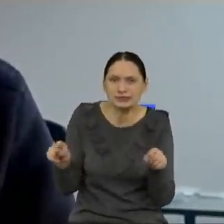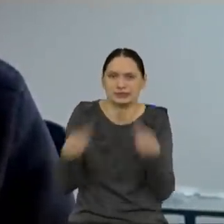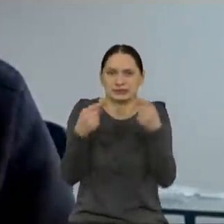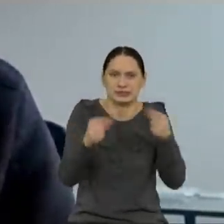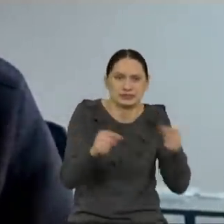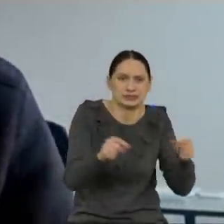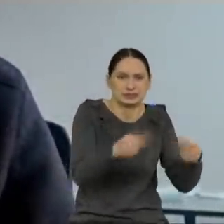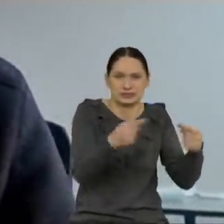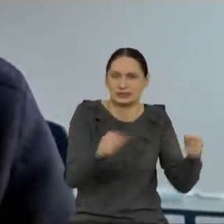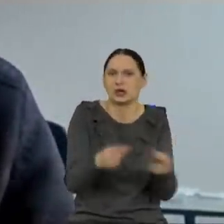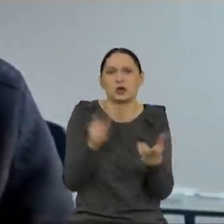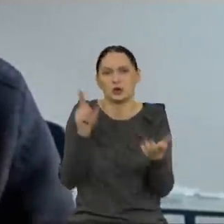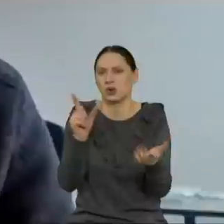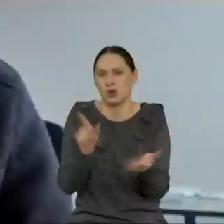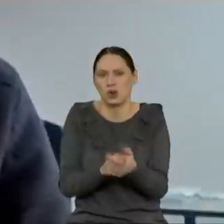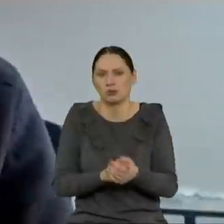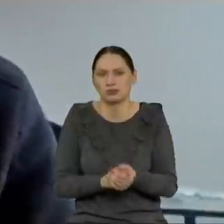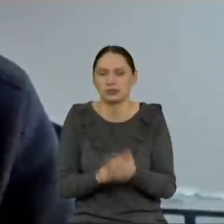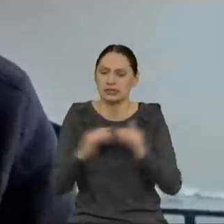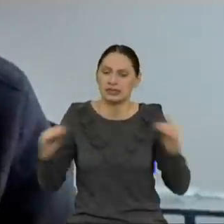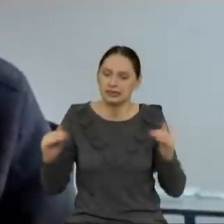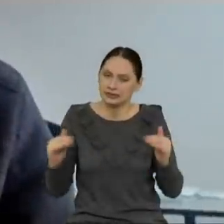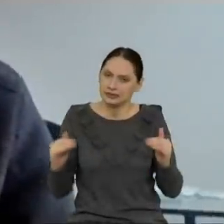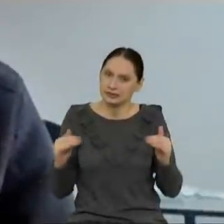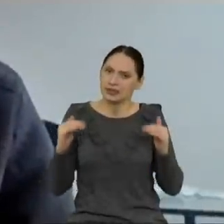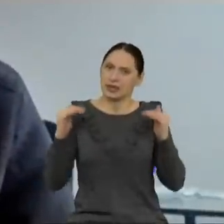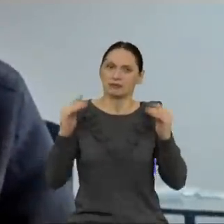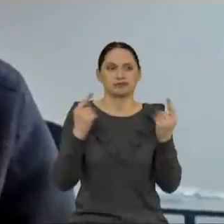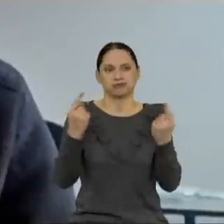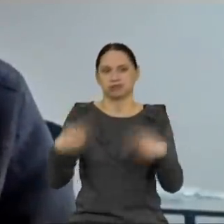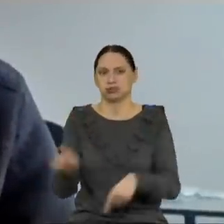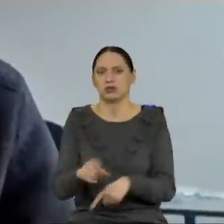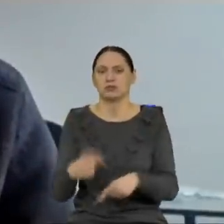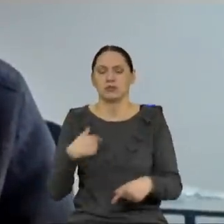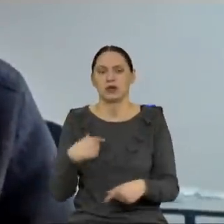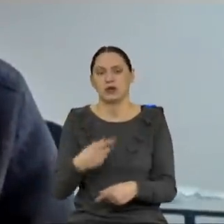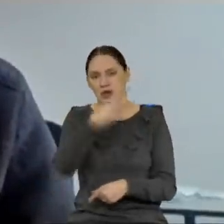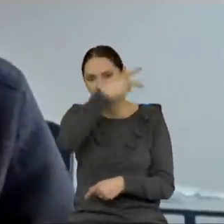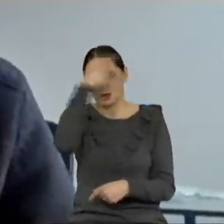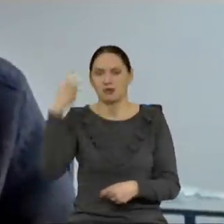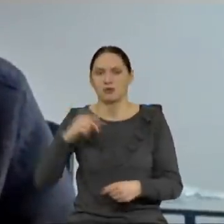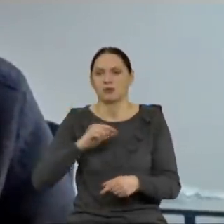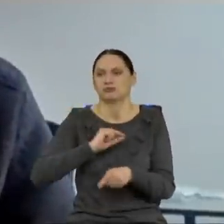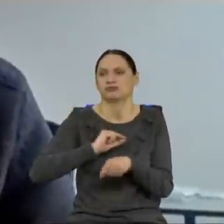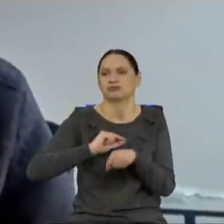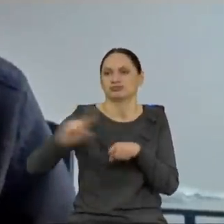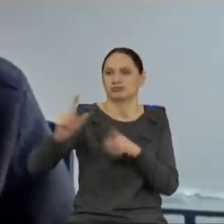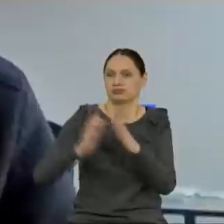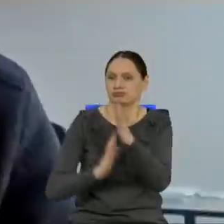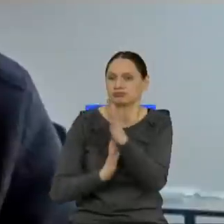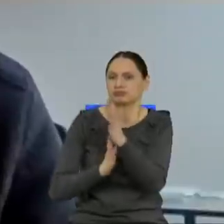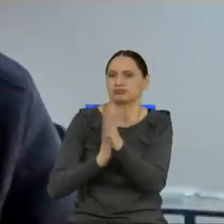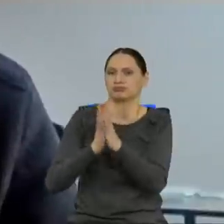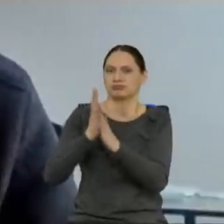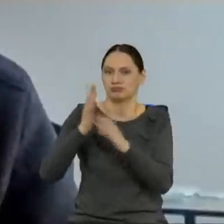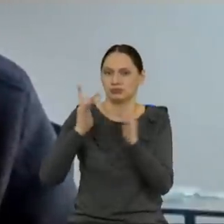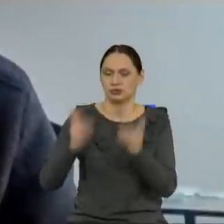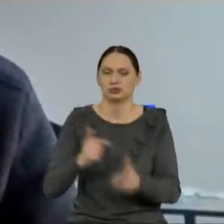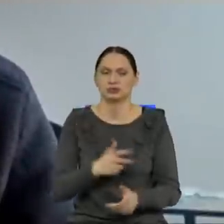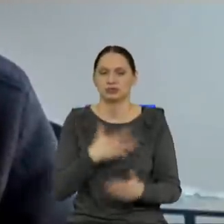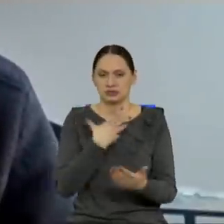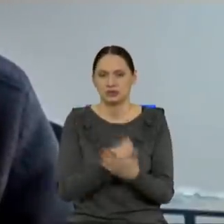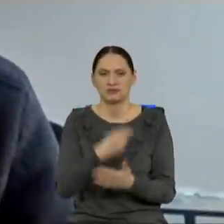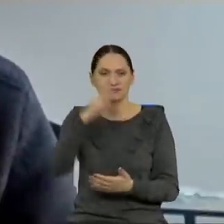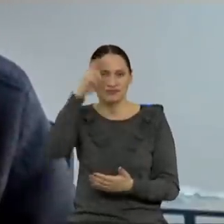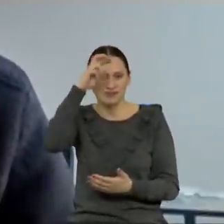lygį, kad mes garbingai judėtume į priekį ir galėtume didžiuotis